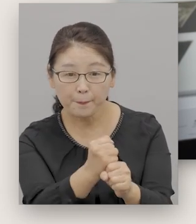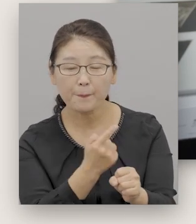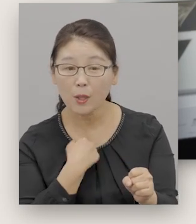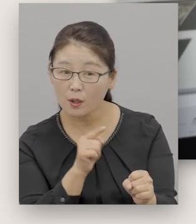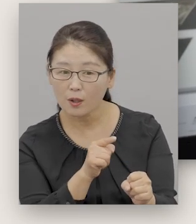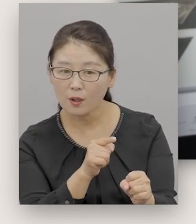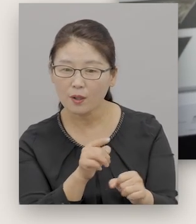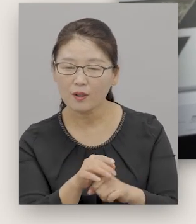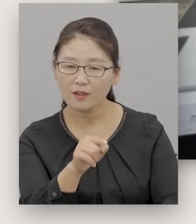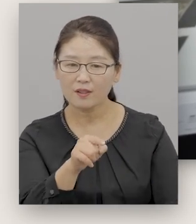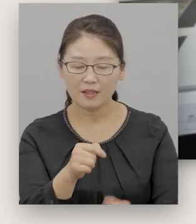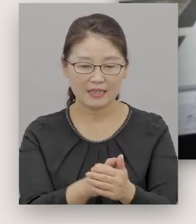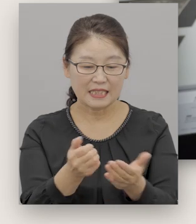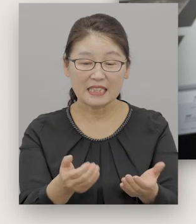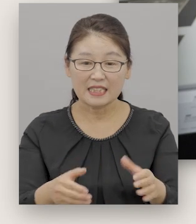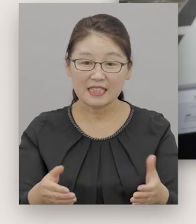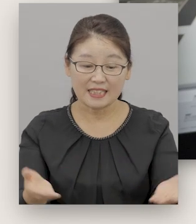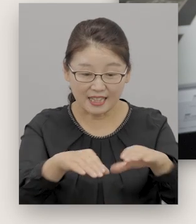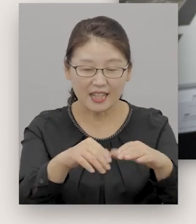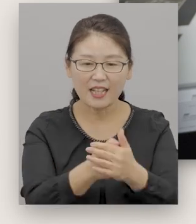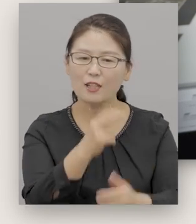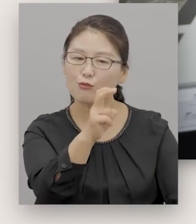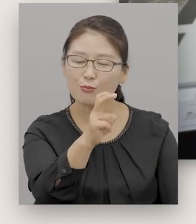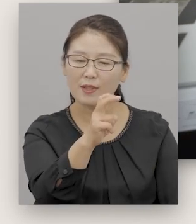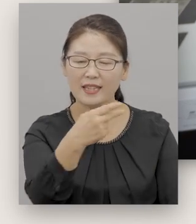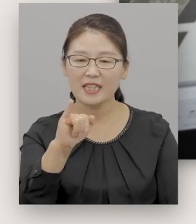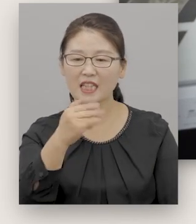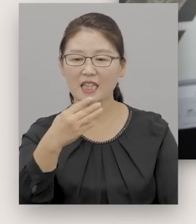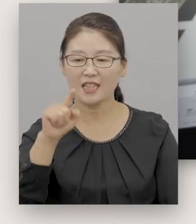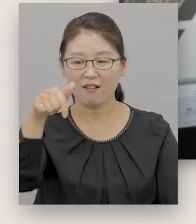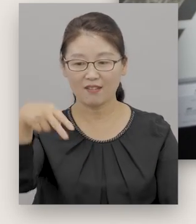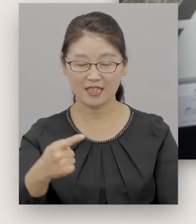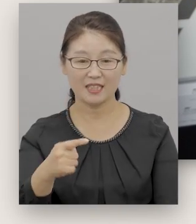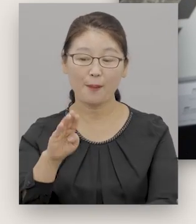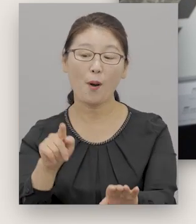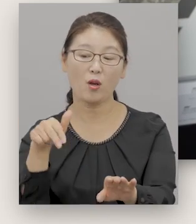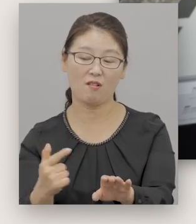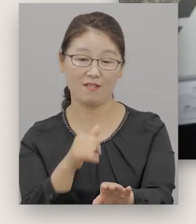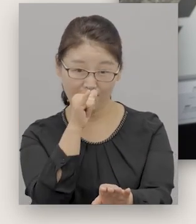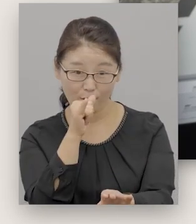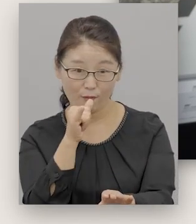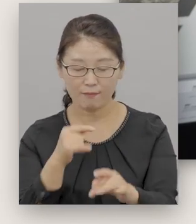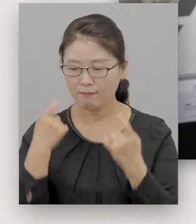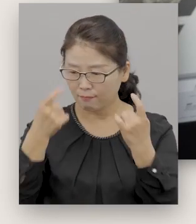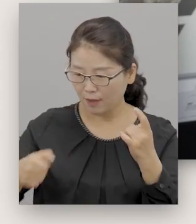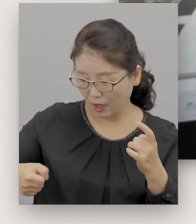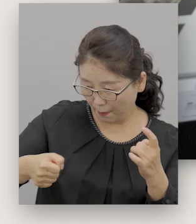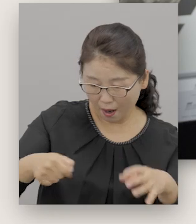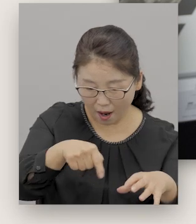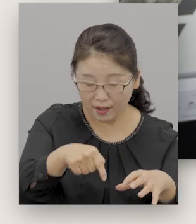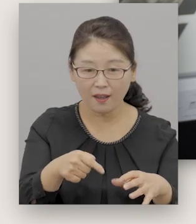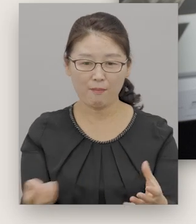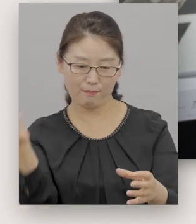상자의 20개 버전이 딜럭스 버전이라고 하는데, 이제 그런 정말 여행가방 같은 그런 가방 속에 이 상자가 들어있었다고 해서